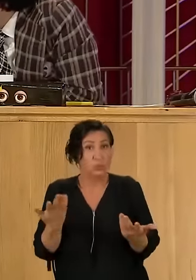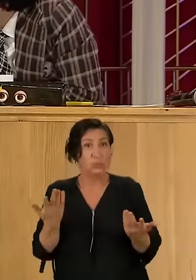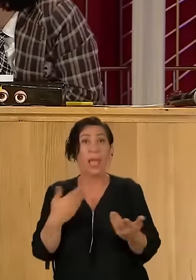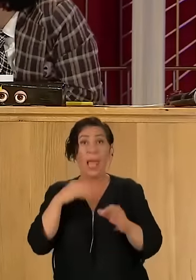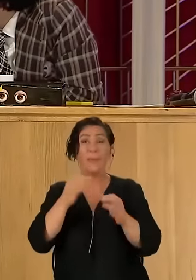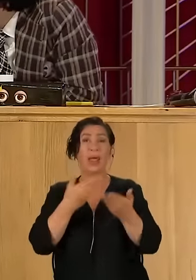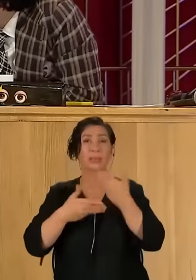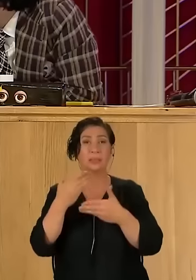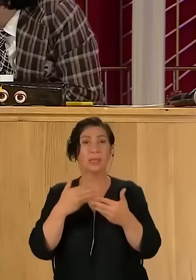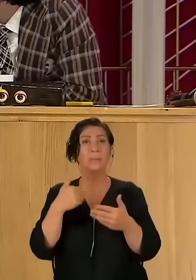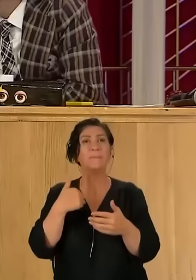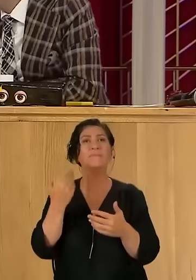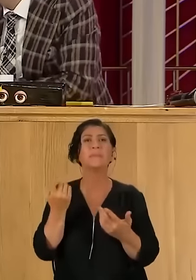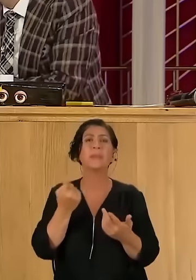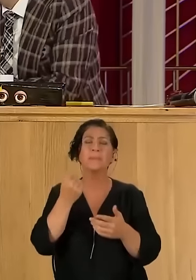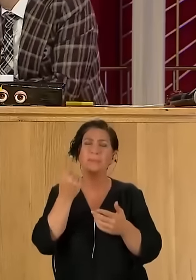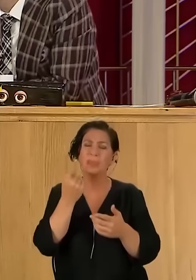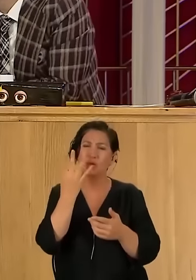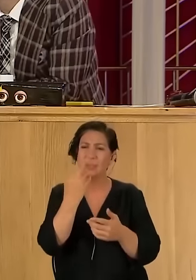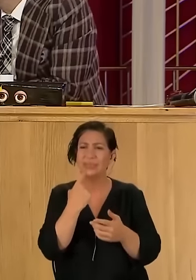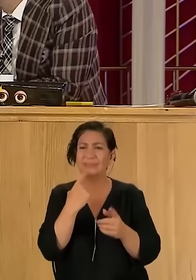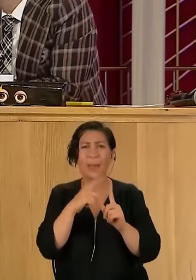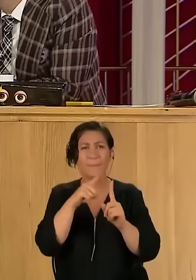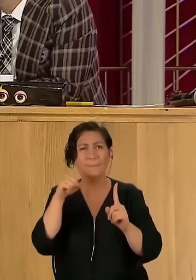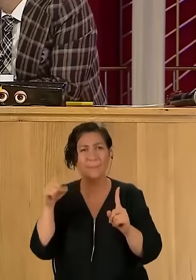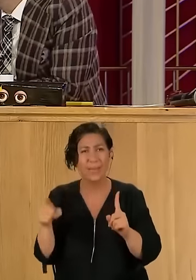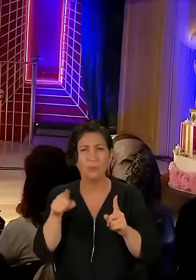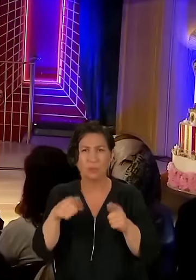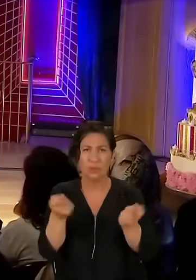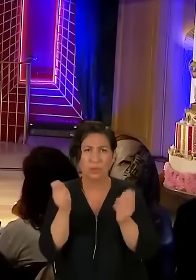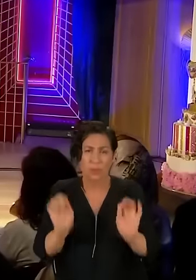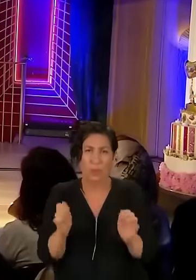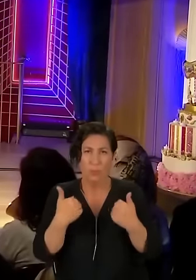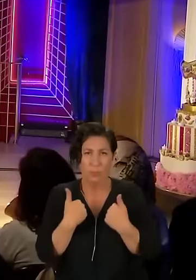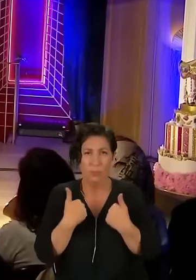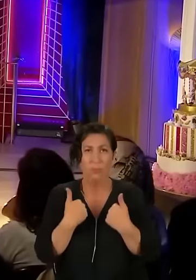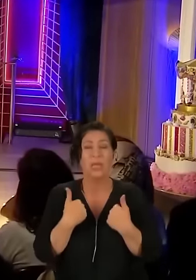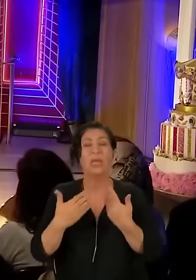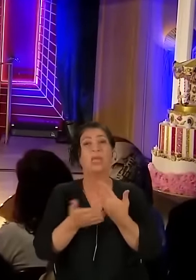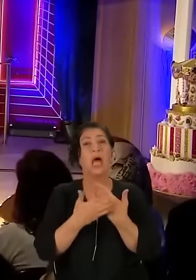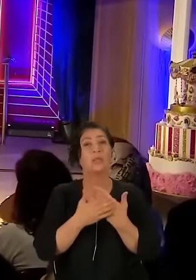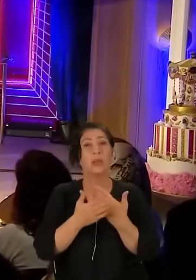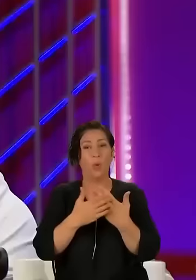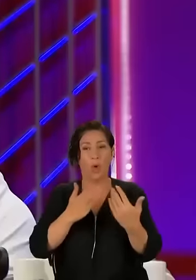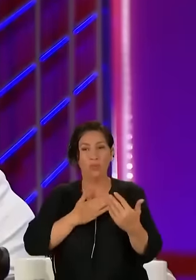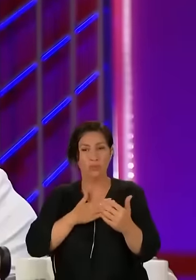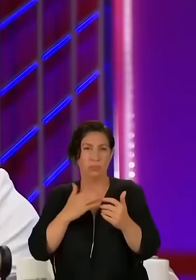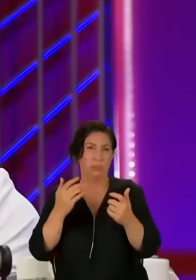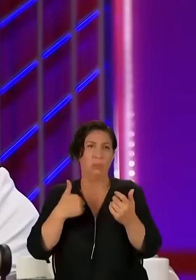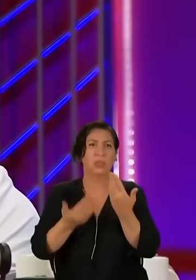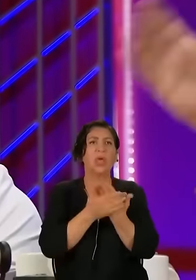Hemen anlatayım. Şimdi bir kere yaklaşık 4 yıldan belli bu işi yapıyorum. Yardımlarımla ön plana